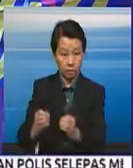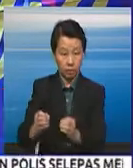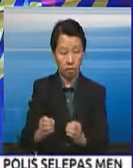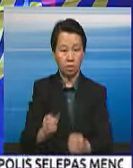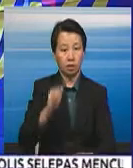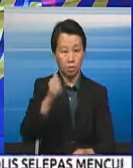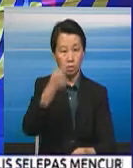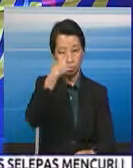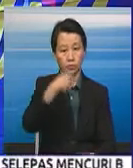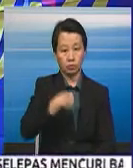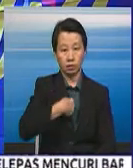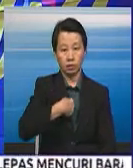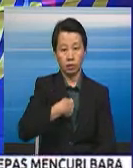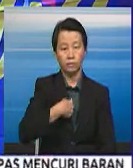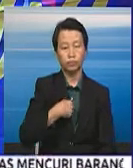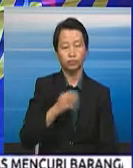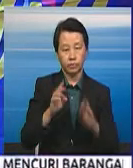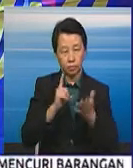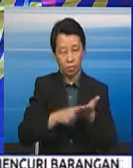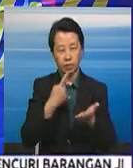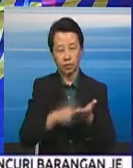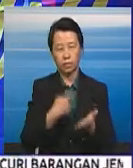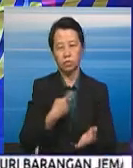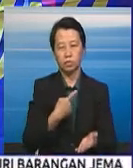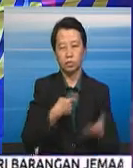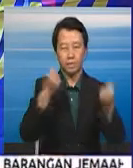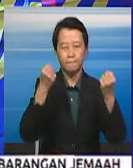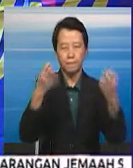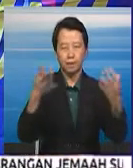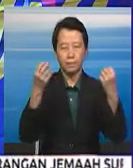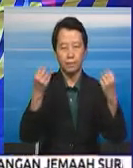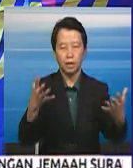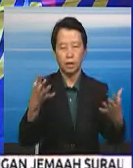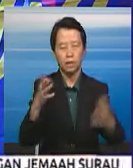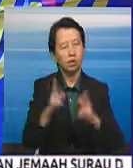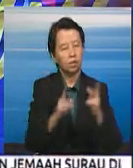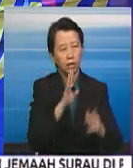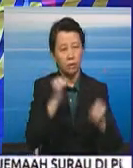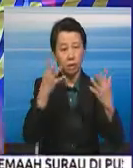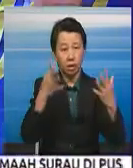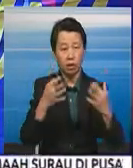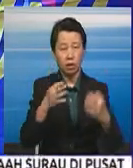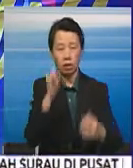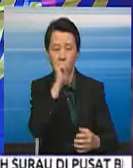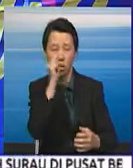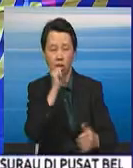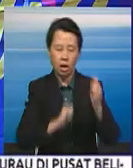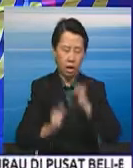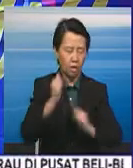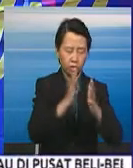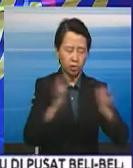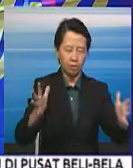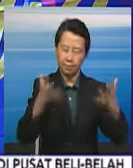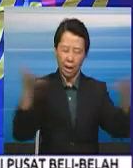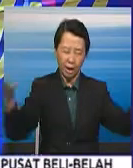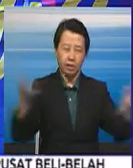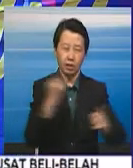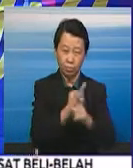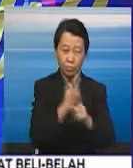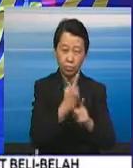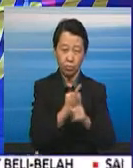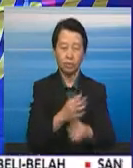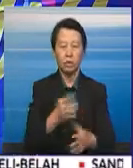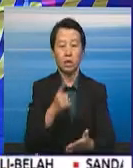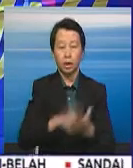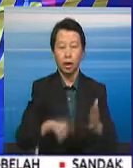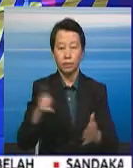so bagi I sebenarnya, yalah, kadang-kadang kita sekarang dah banyak sangat orang kata selebriti, artis and all. So kadang-kadang betul juga